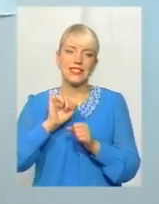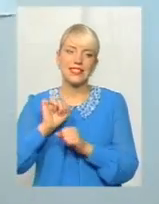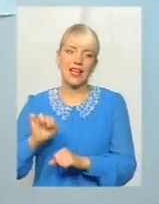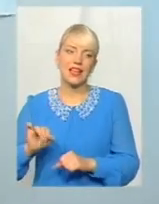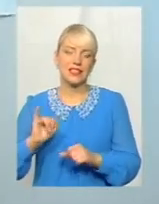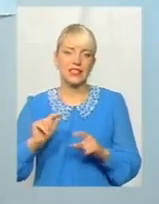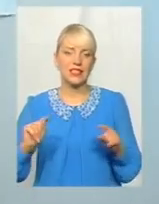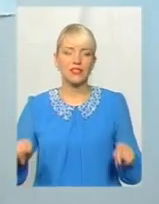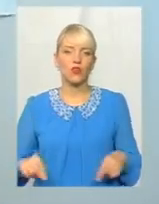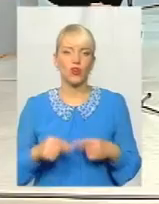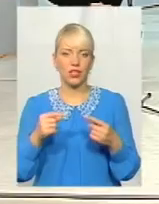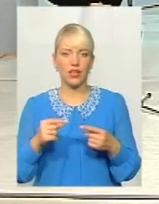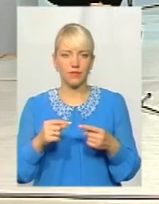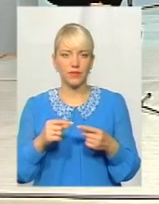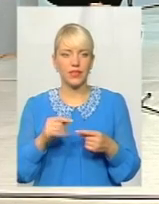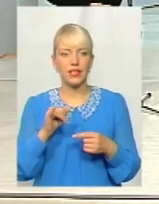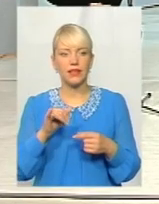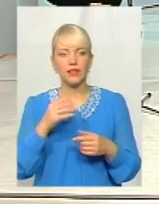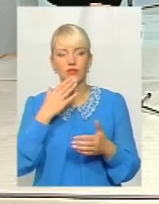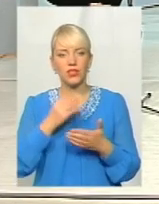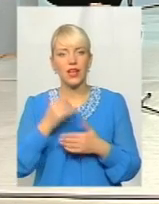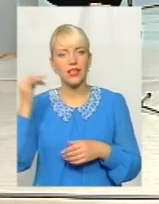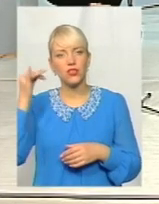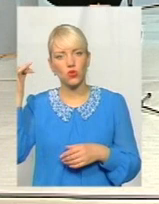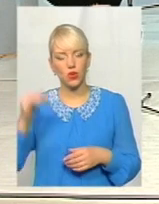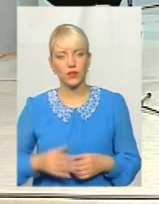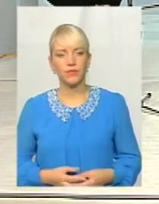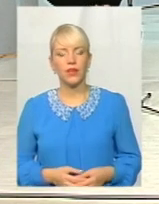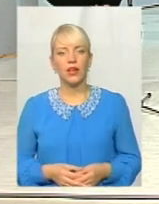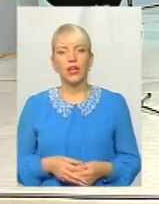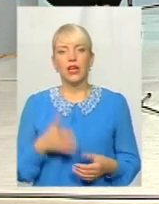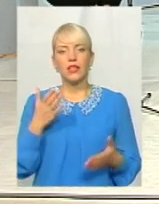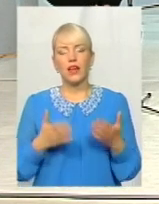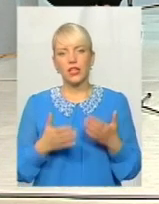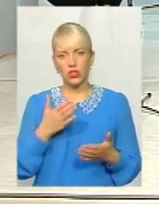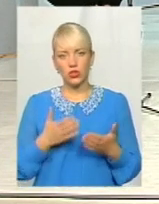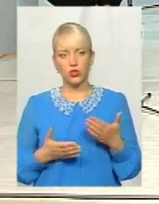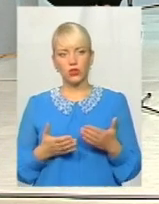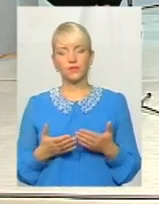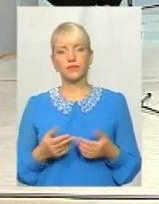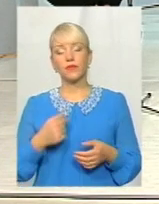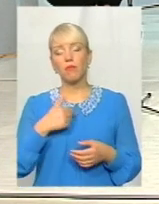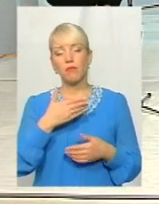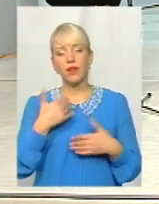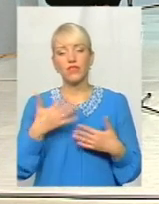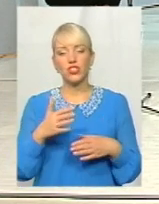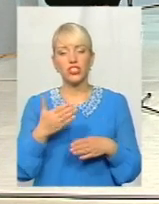історії минувшини. Скажіть, будь ласка, пані Юлія, якщо позирнути на, от ви вже частково зачепили